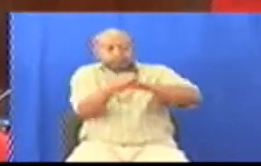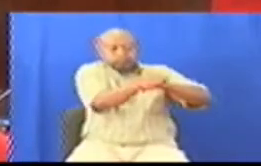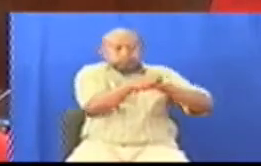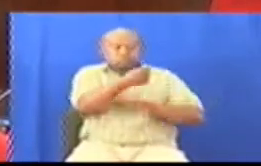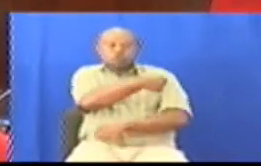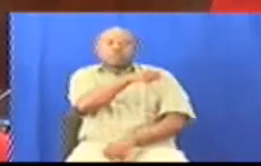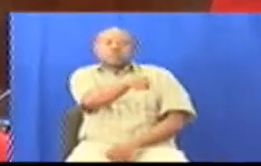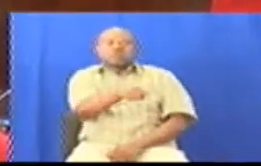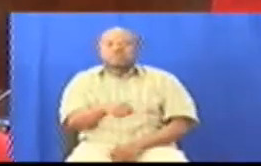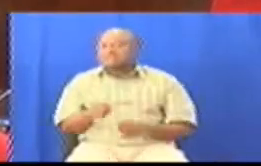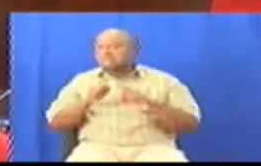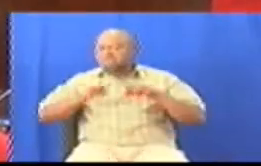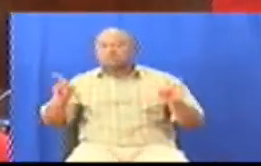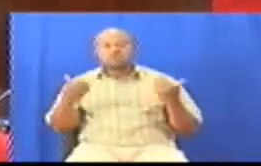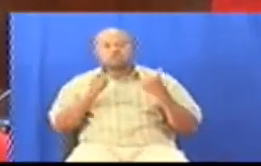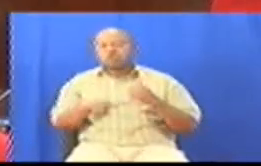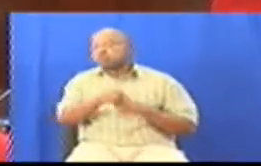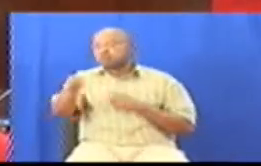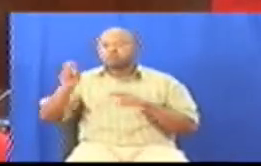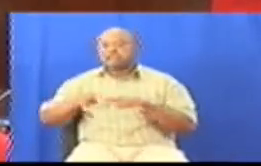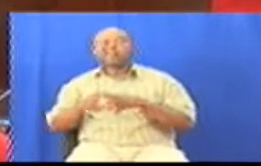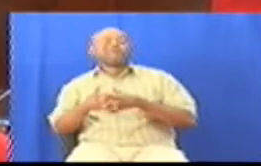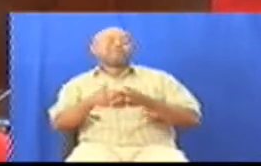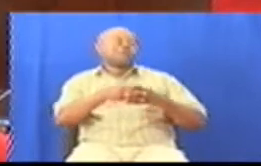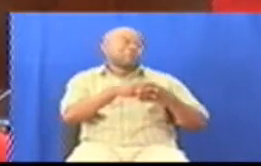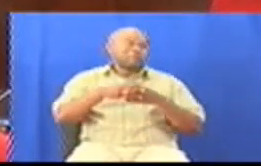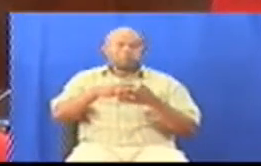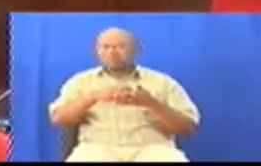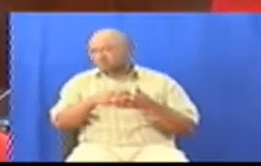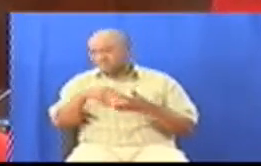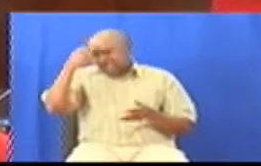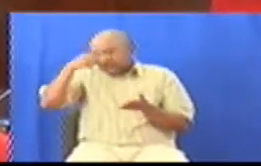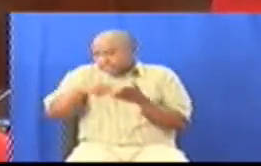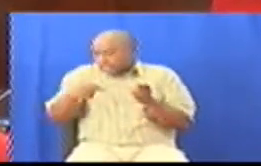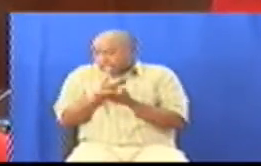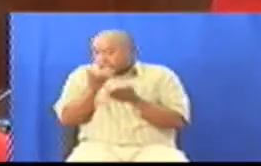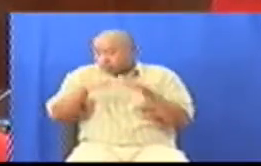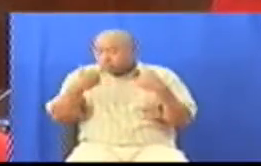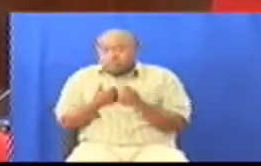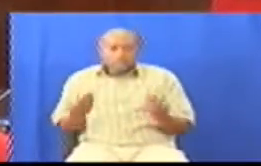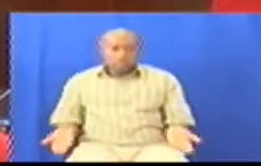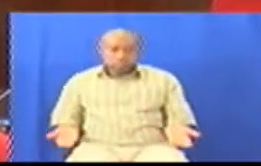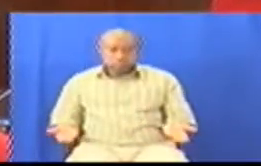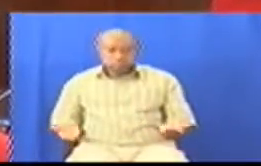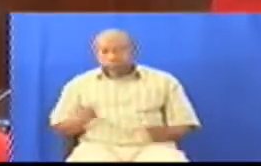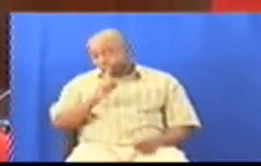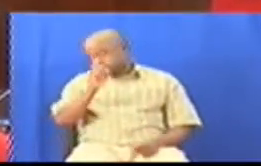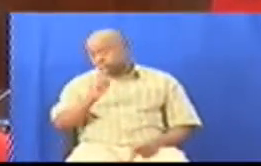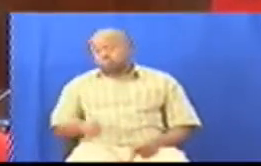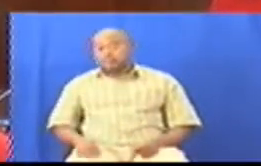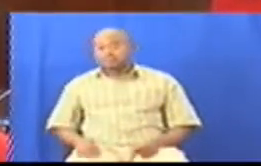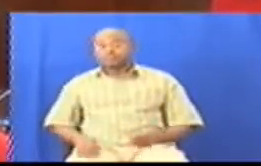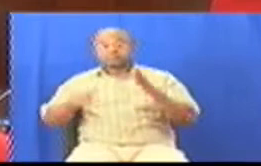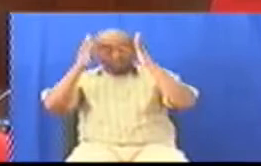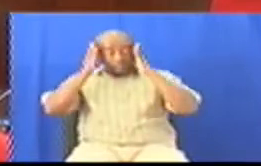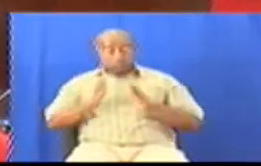hivi watu tumekaa tu hatuelewi kitu gani kinaendelea, utafikiri kama hatuko duniani, tumejifungia hapa. Mheshimiwa Naibu Speaker, Mheshimiwa